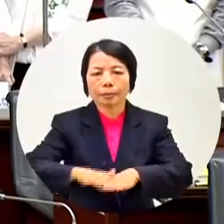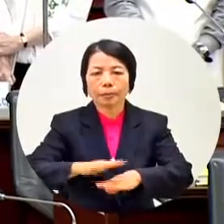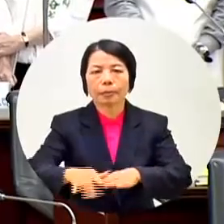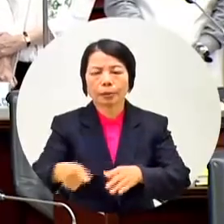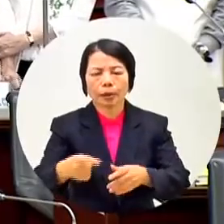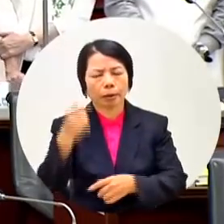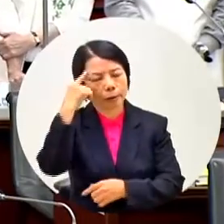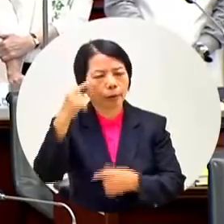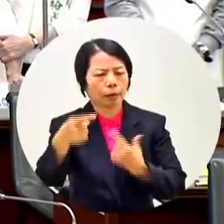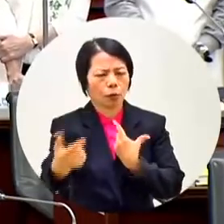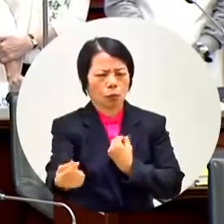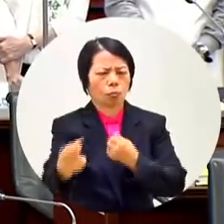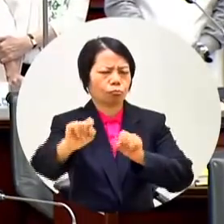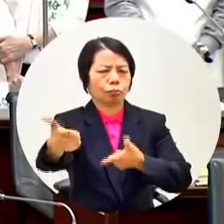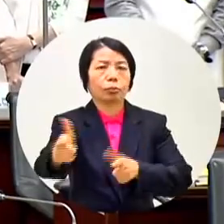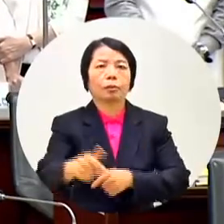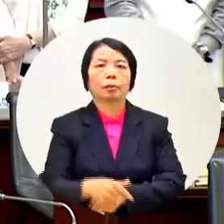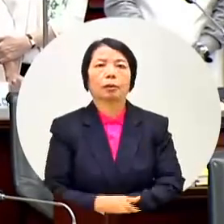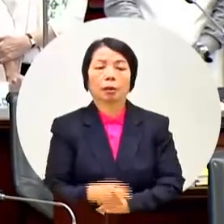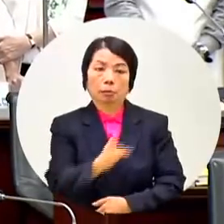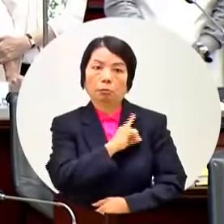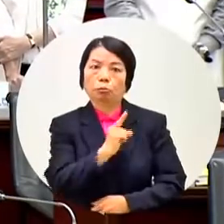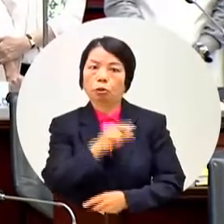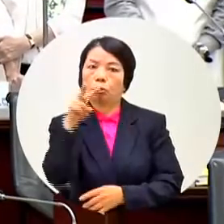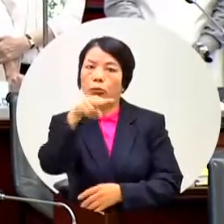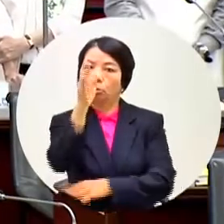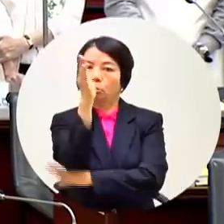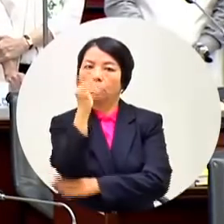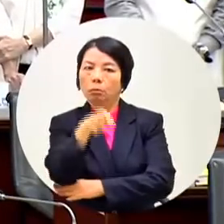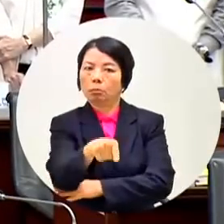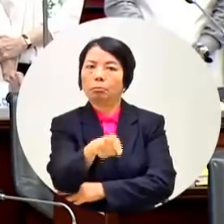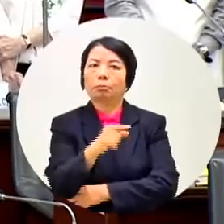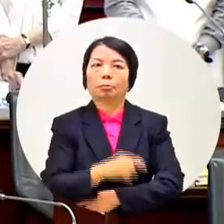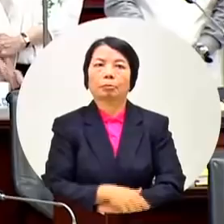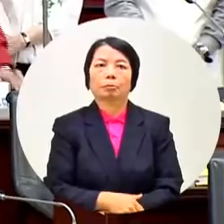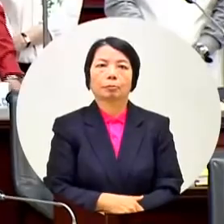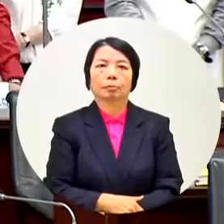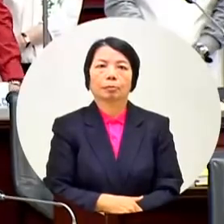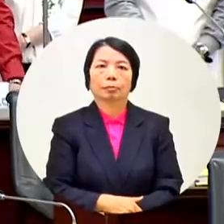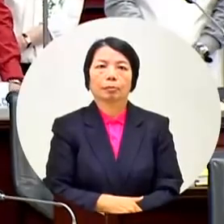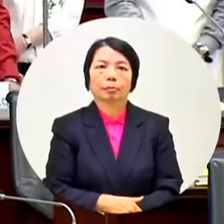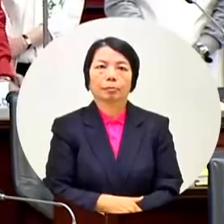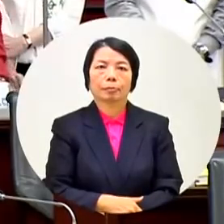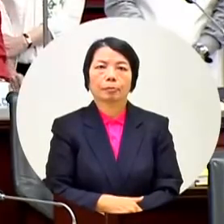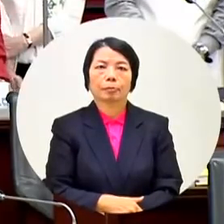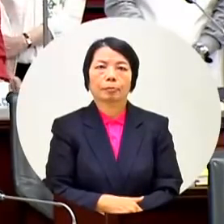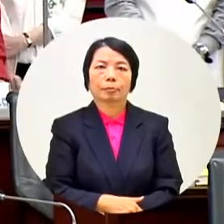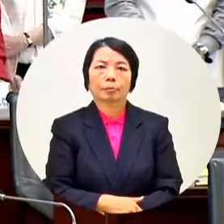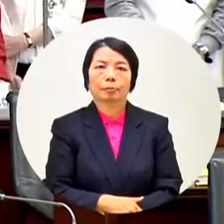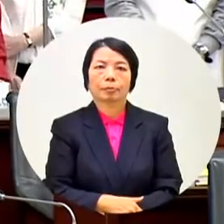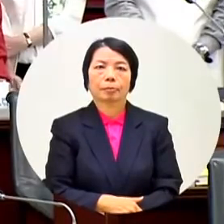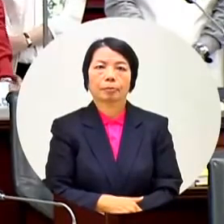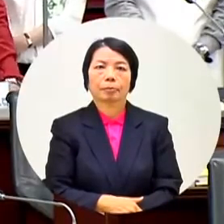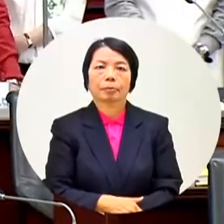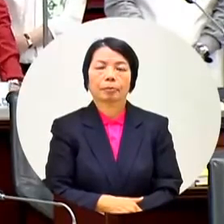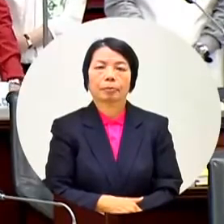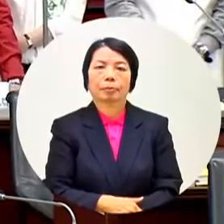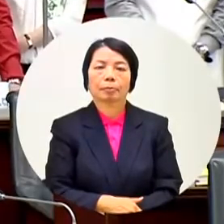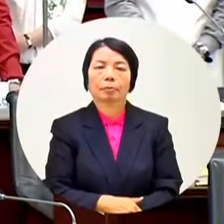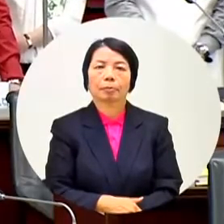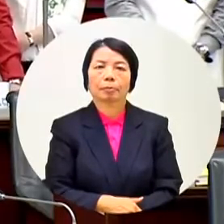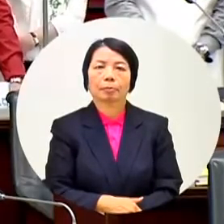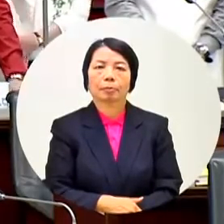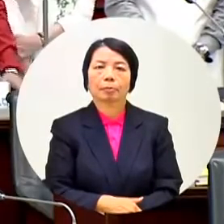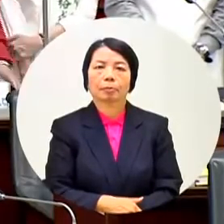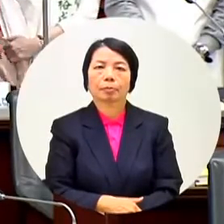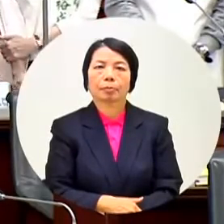空诶，迄个口头机票，你做会到未？你做会到未？ 市长，你做会到哦？吼！ 市长，你请坐，来，市长，